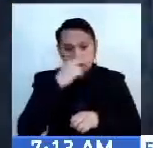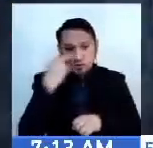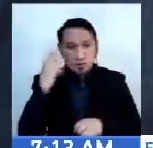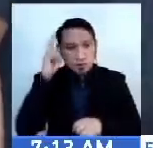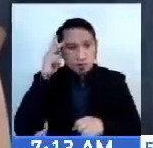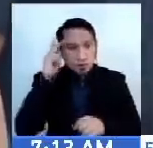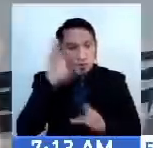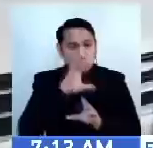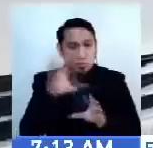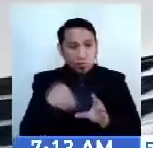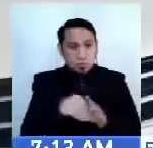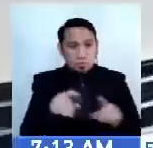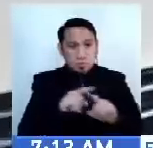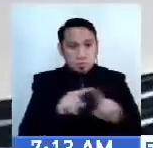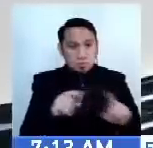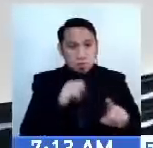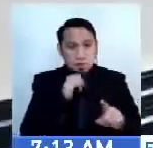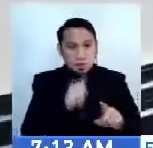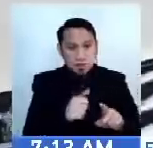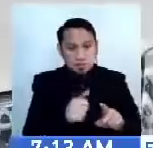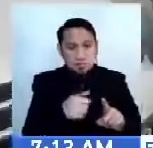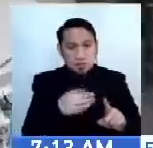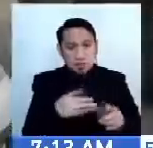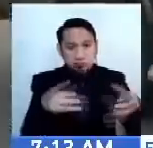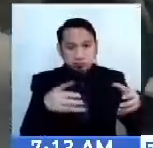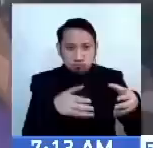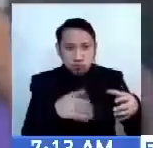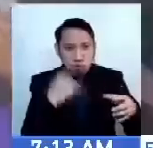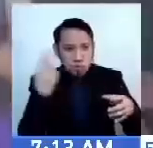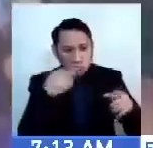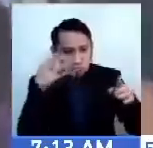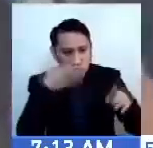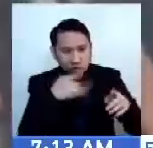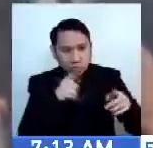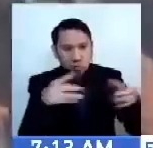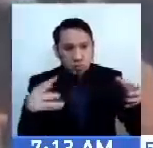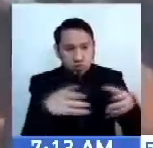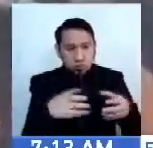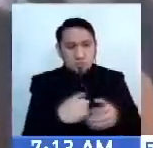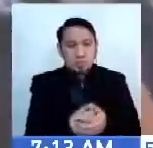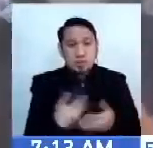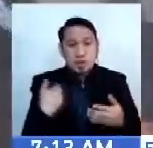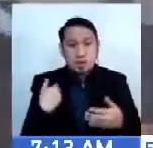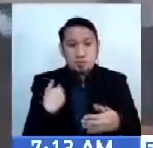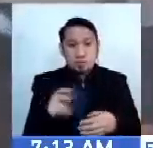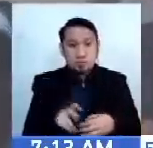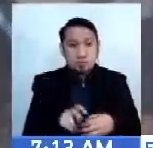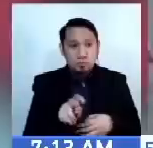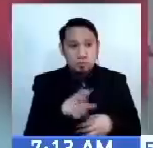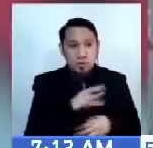huwag papanig sa anumang partido o kandidato. Nagkaroon din siya ng caravan at dumalo sa isang rally.